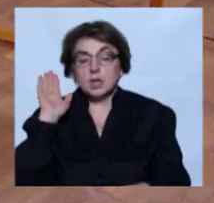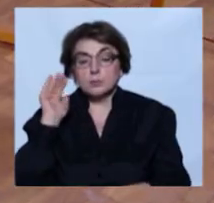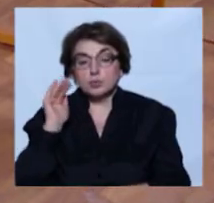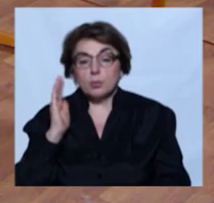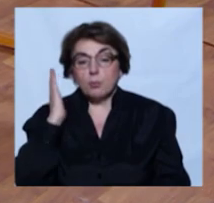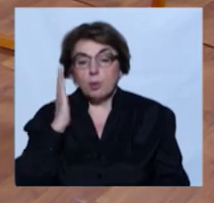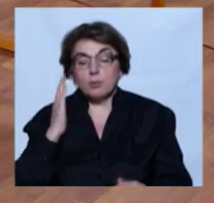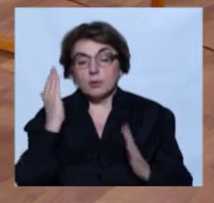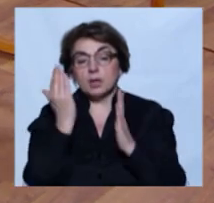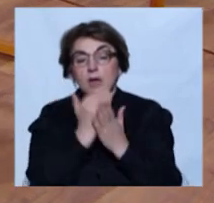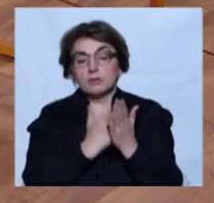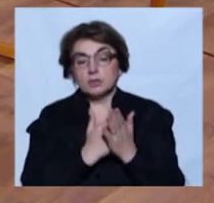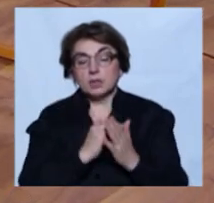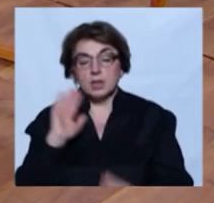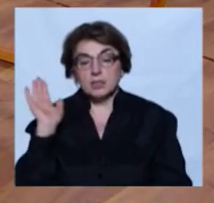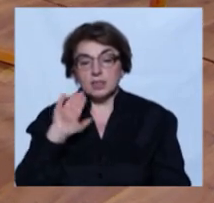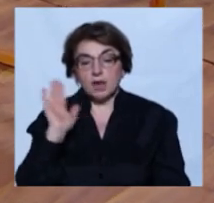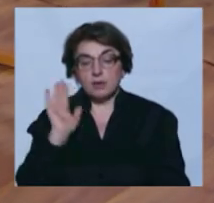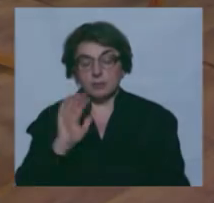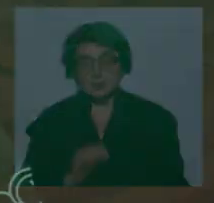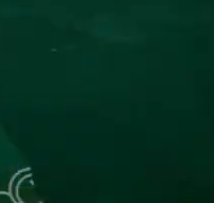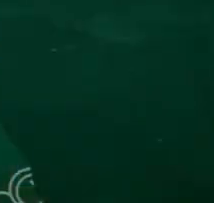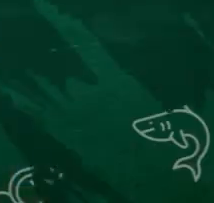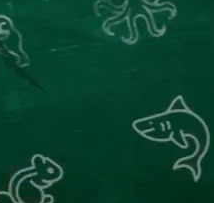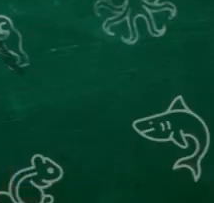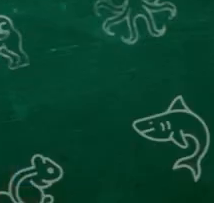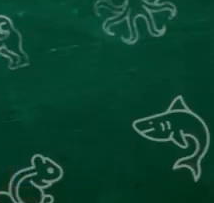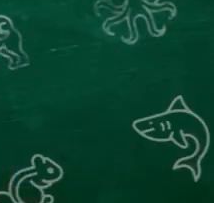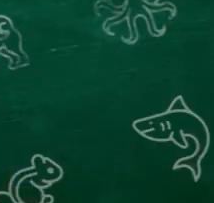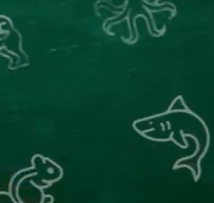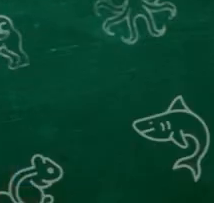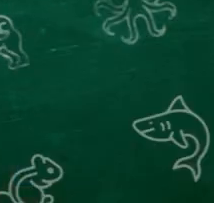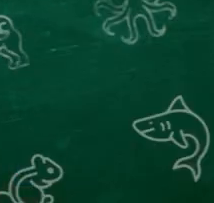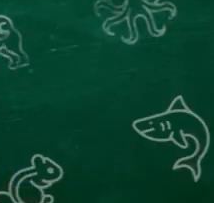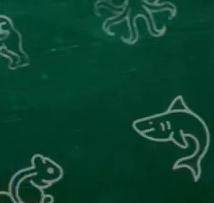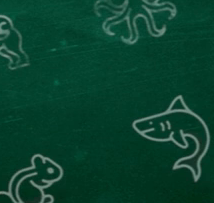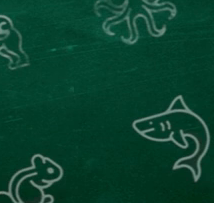ბავშვებო, მომავალ გაკვეთილამდე. ნახვამდის.